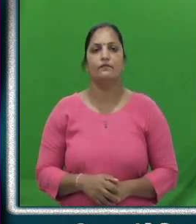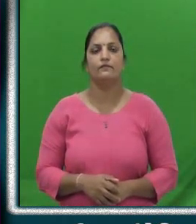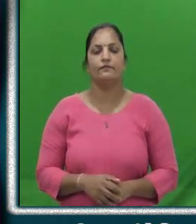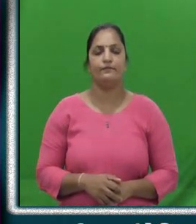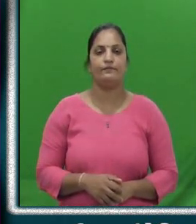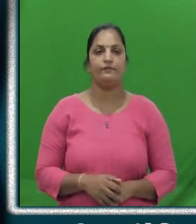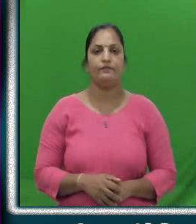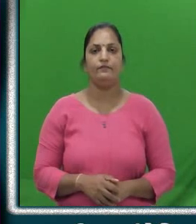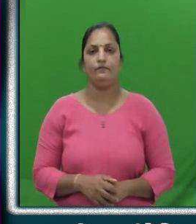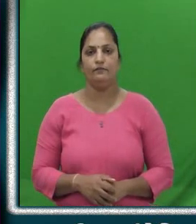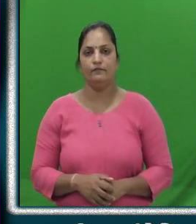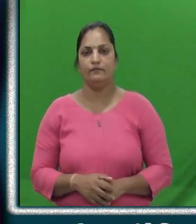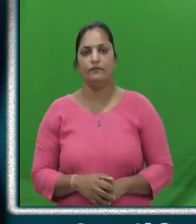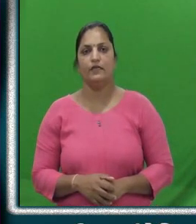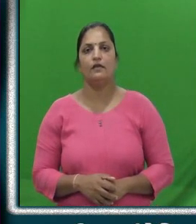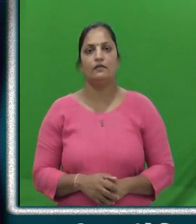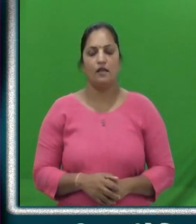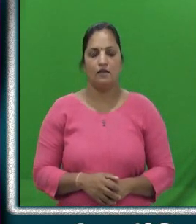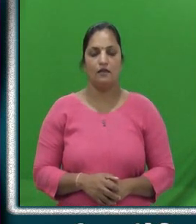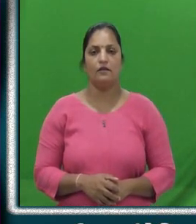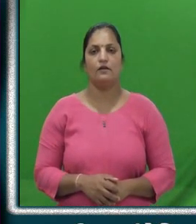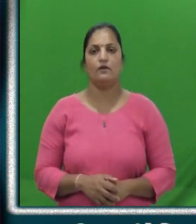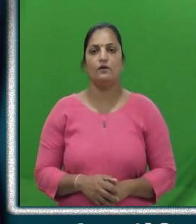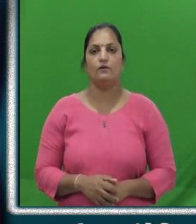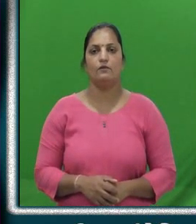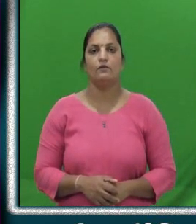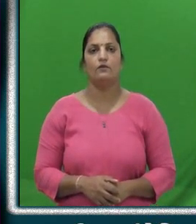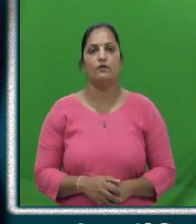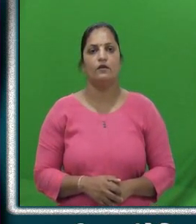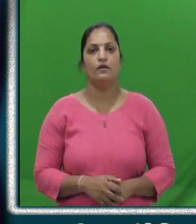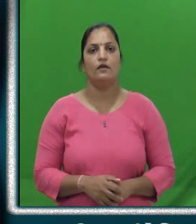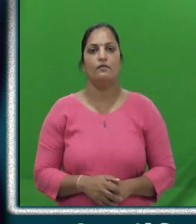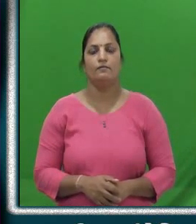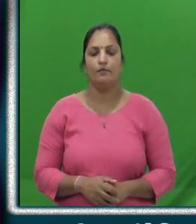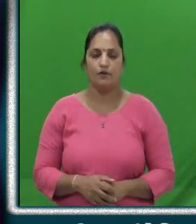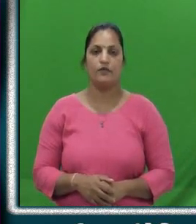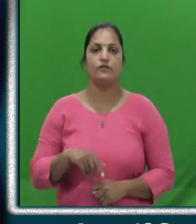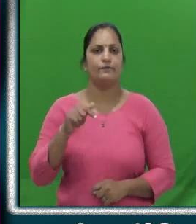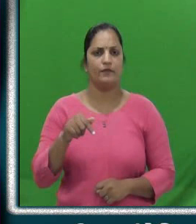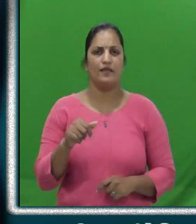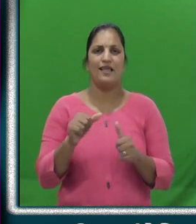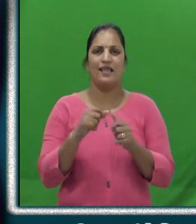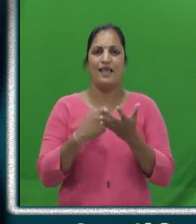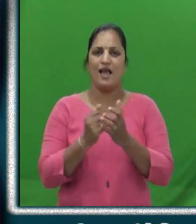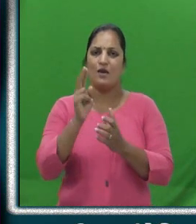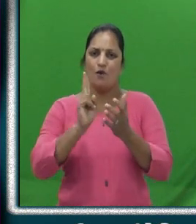बॉडीज इन चेन्नई हैदराबाद दिल्ली कोइम्बतूर